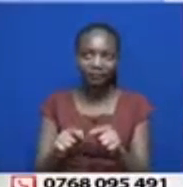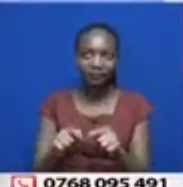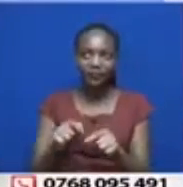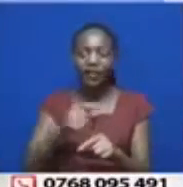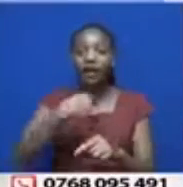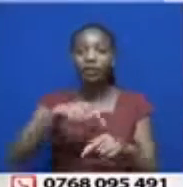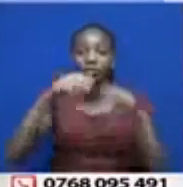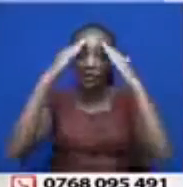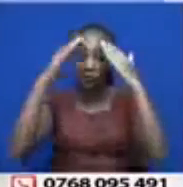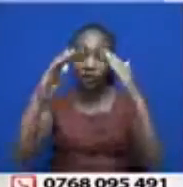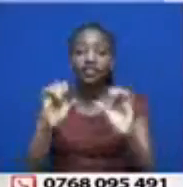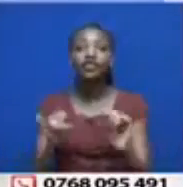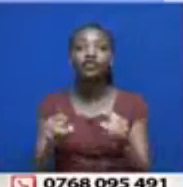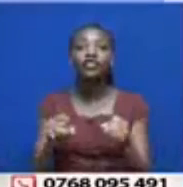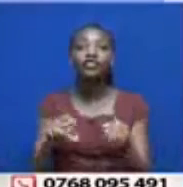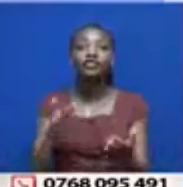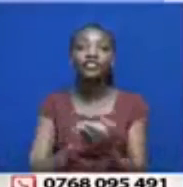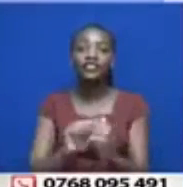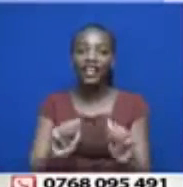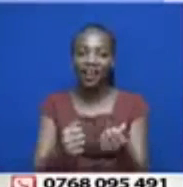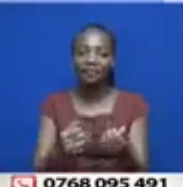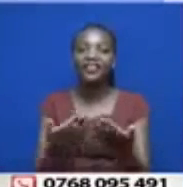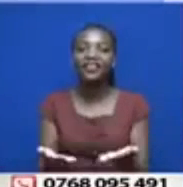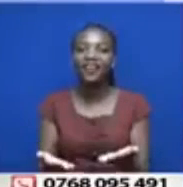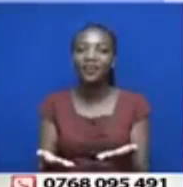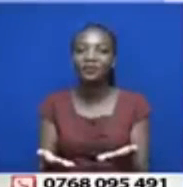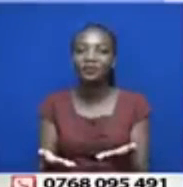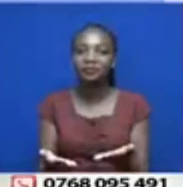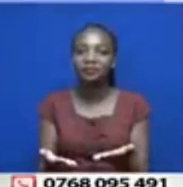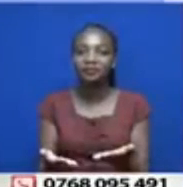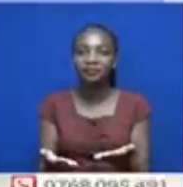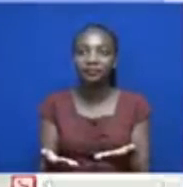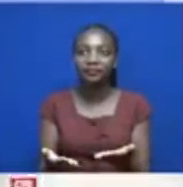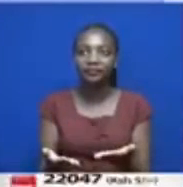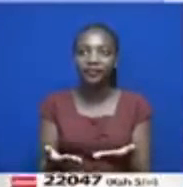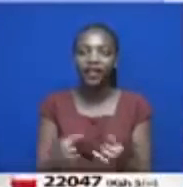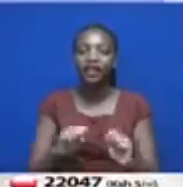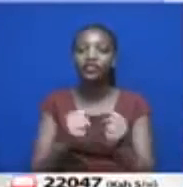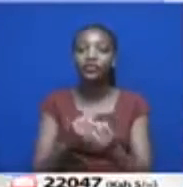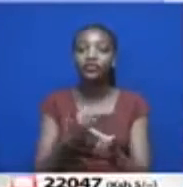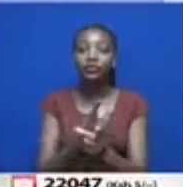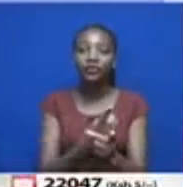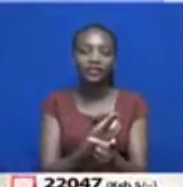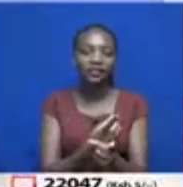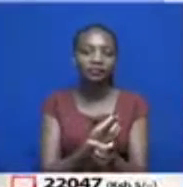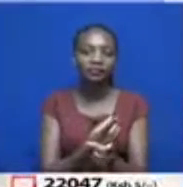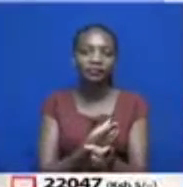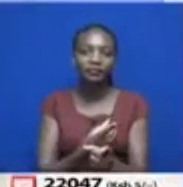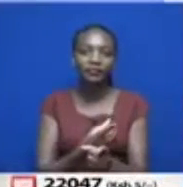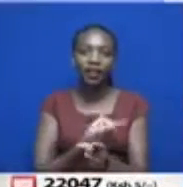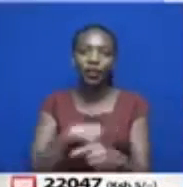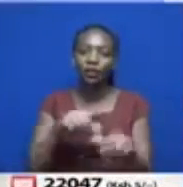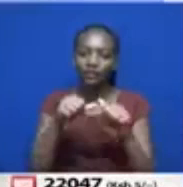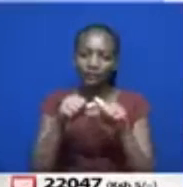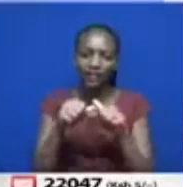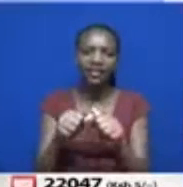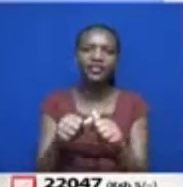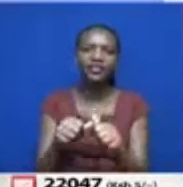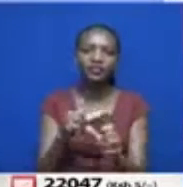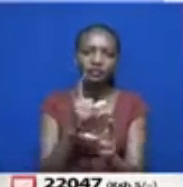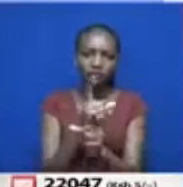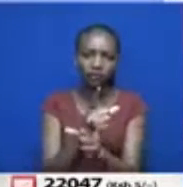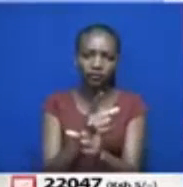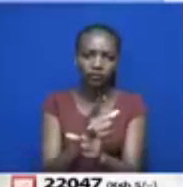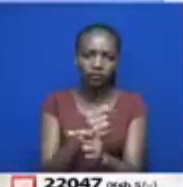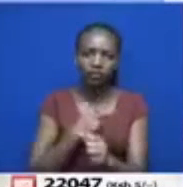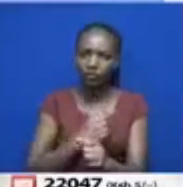tunapigia darubini taarifa ambazo zinazidi kugonga vichwa vyetu vya habari. Mtandaoni ni nini ambacho wa Kenya wanazidi kusema?